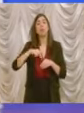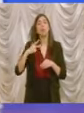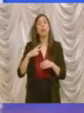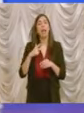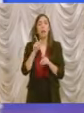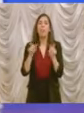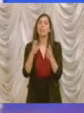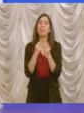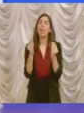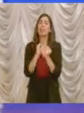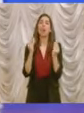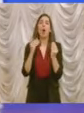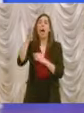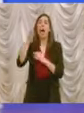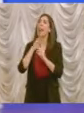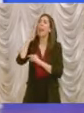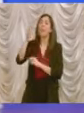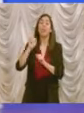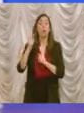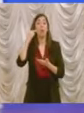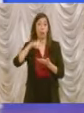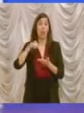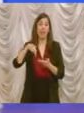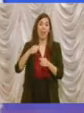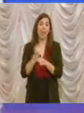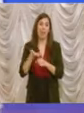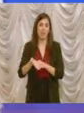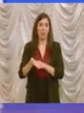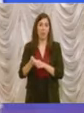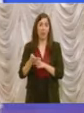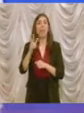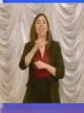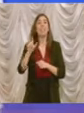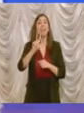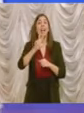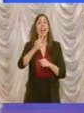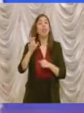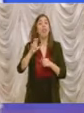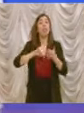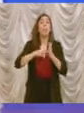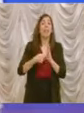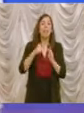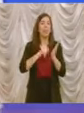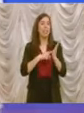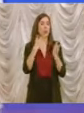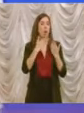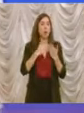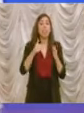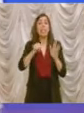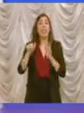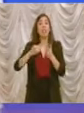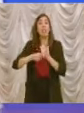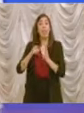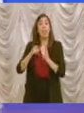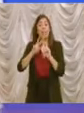all'estero potranno orientare 300 milioni per il diritto allo studio 600 milioni per la ricerca 500 milioni per